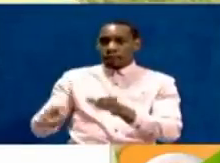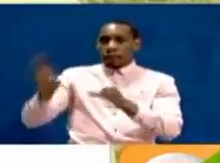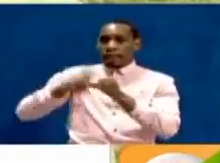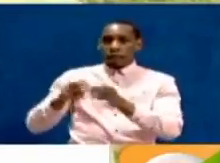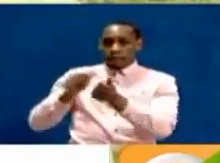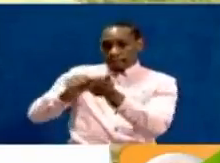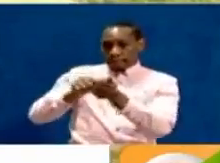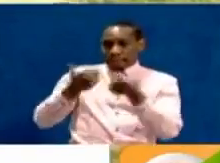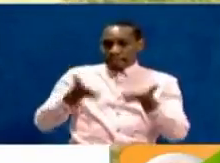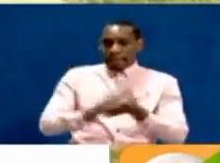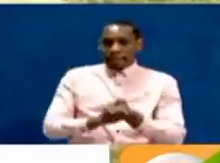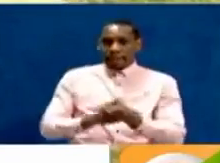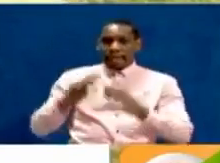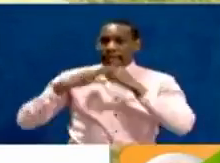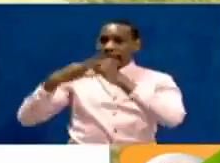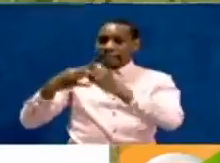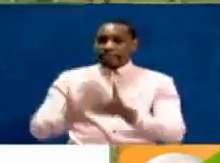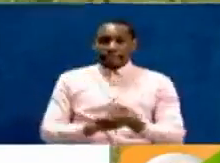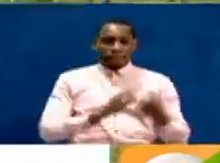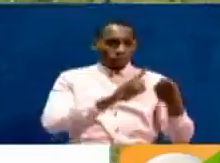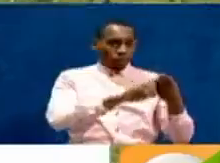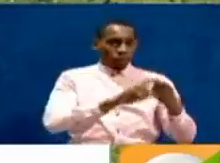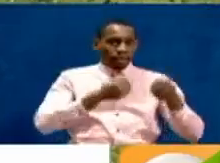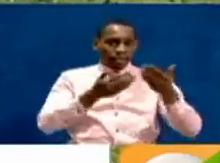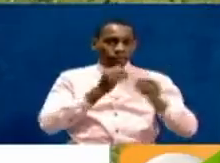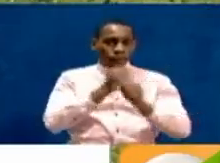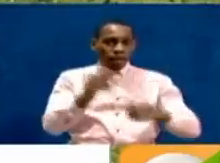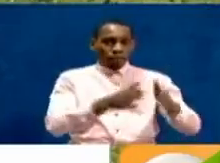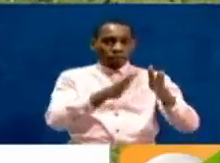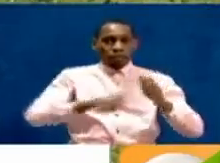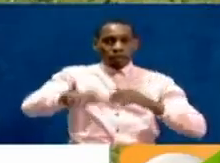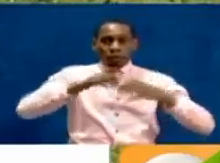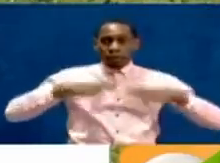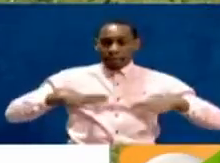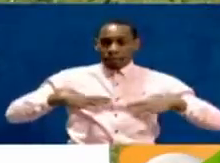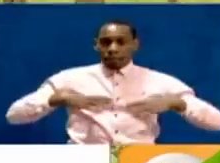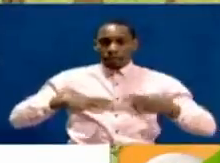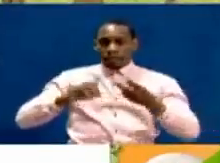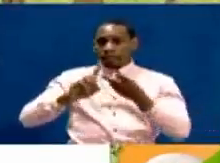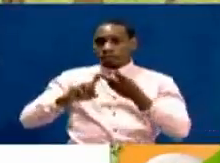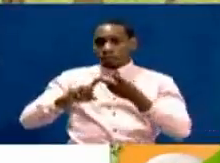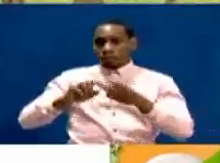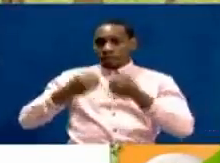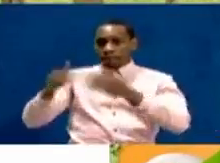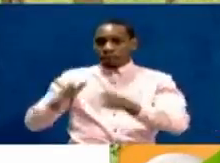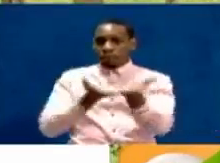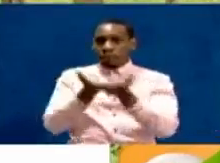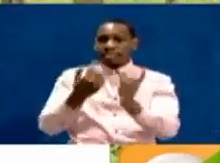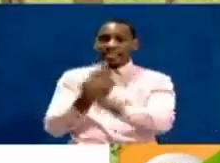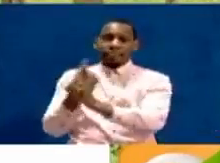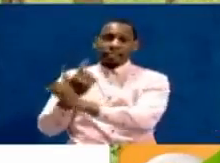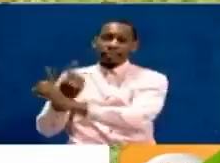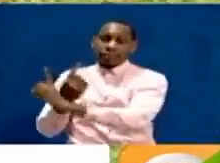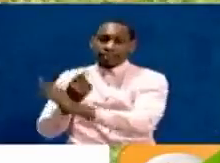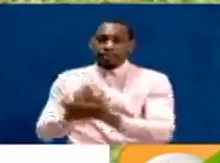hapa 800. Kando na kutoa nafasi za kazi kwa wakazi wa eneo hili, ilifungua mwanya wa biashara